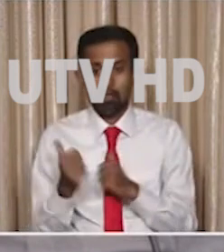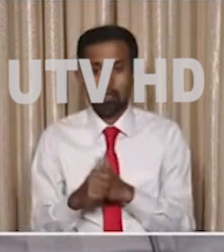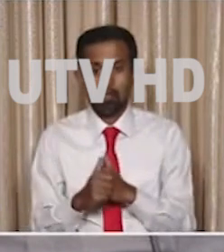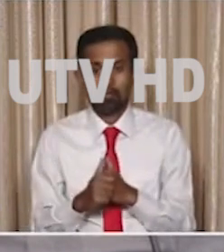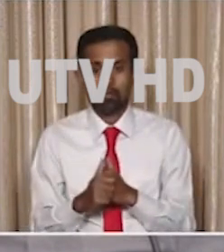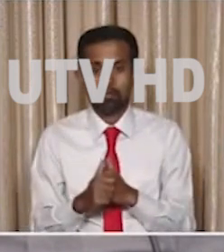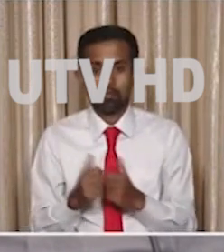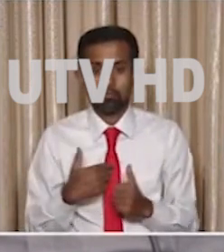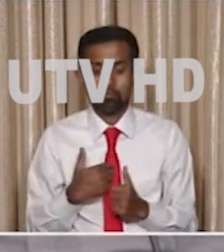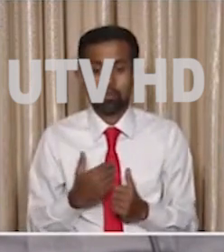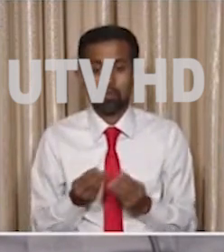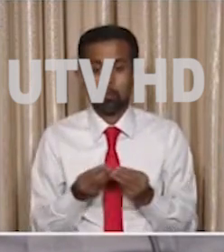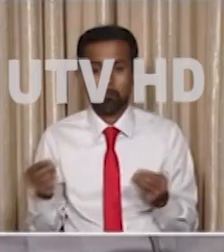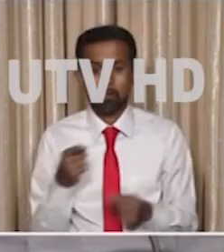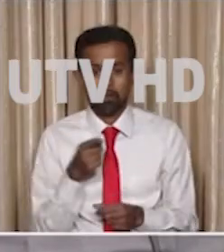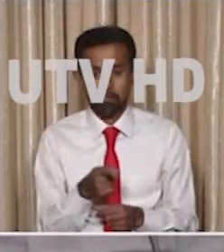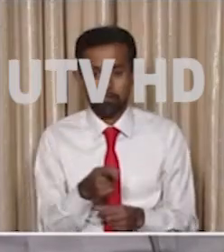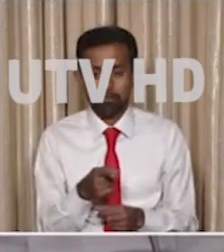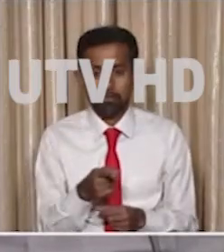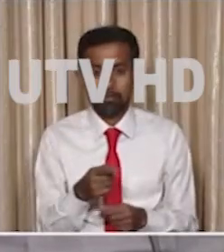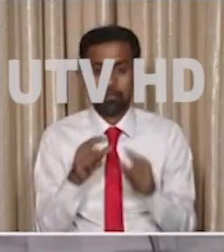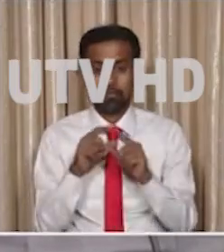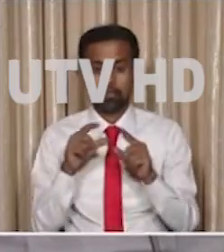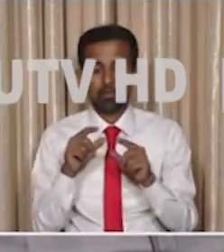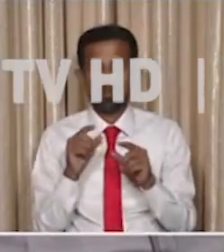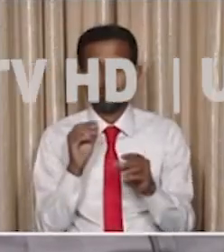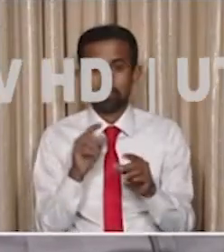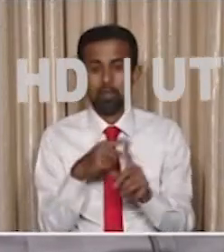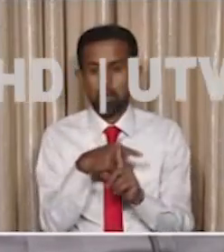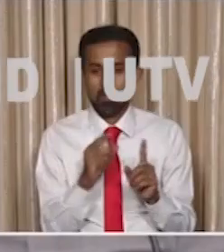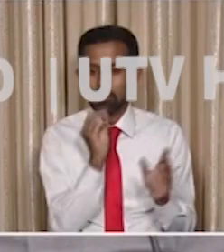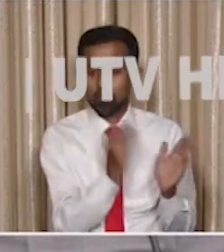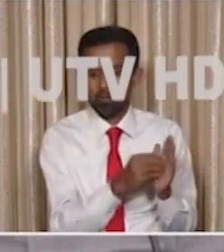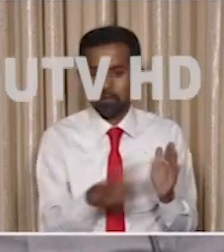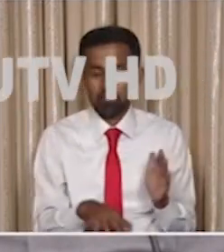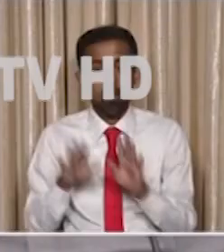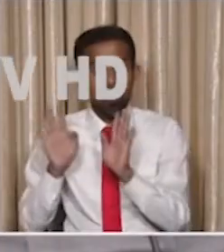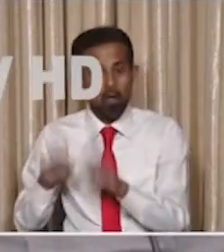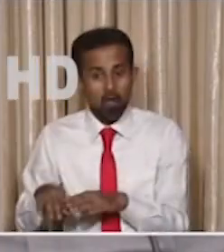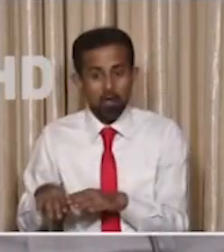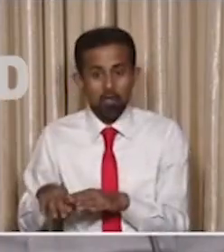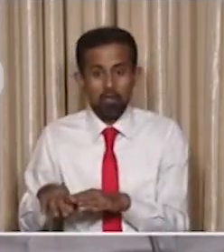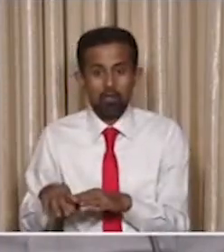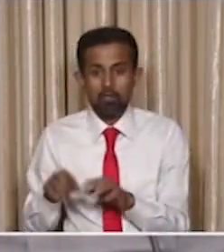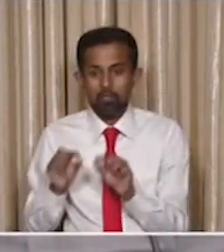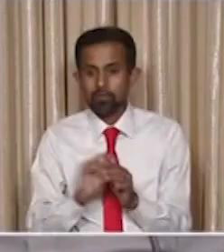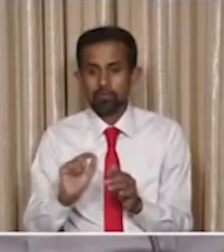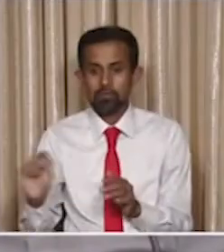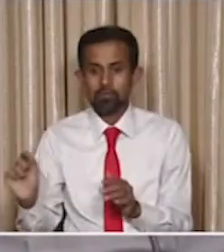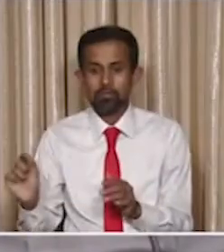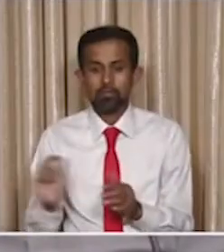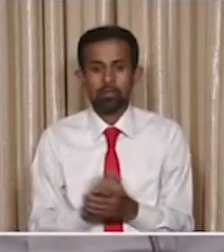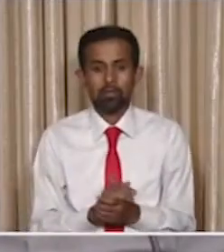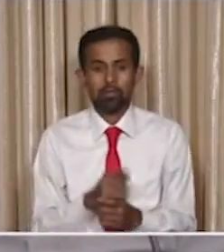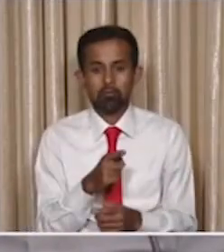මං පවත්වපු වෘත්ති සාකච්ඡාවක ඒක හෙඩ්ලයින් ඒක දාලා කොටස් පොඩි කෑල්ලක ඒකේ අන්තිම තීරුවේ ලියනවා